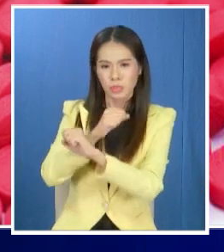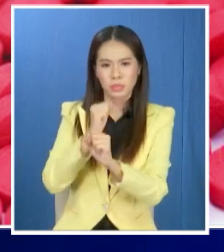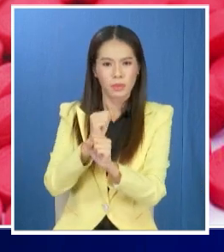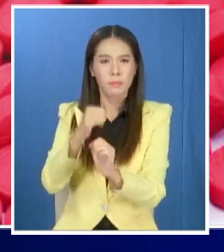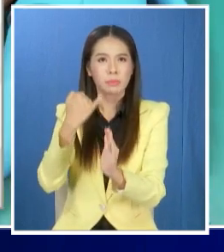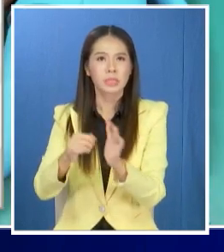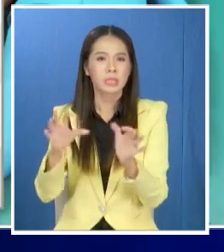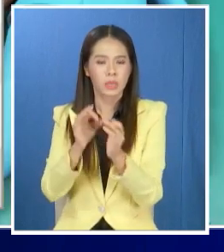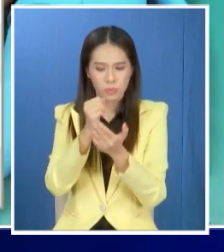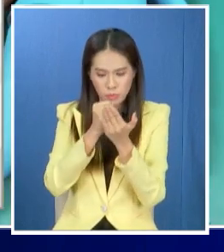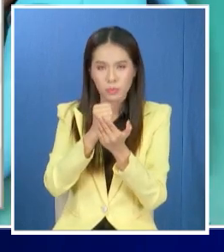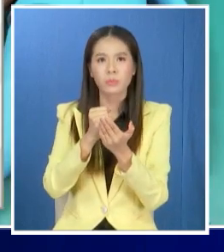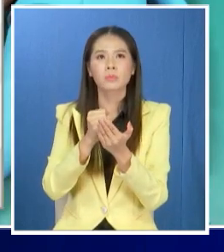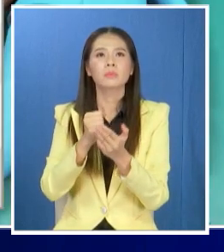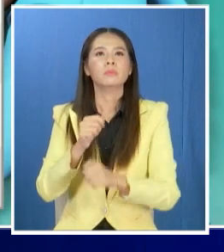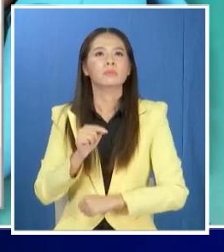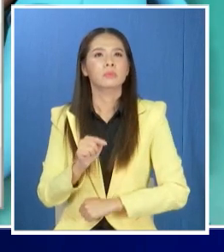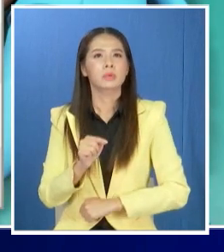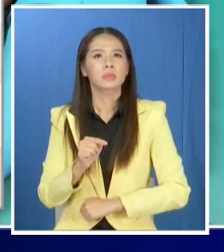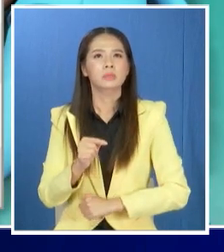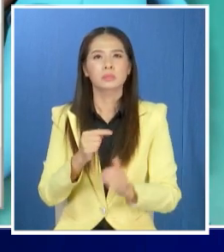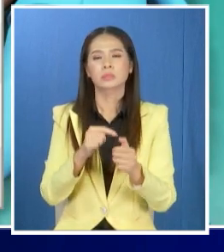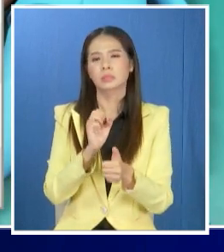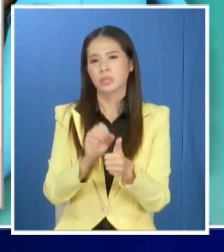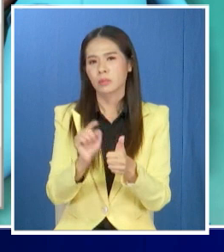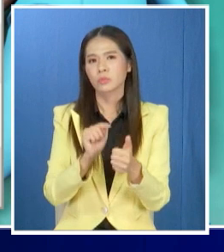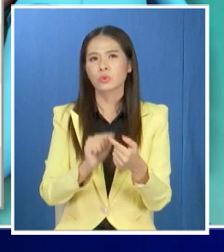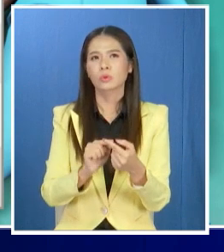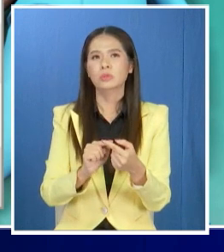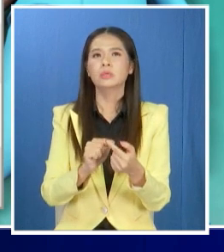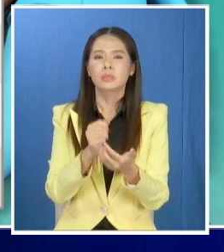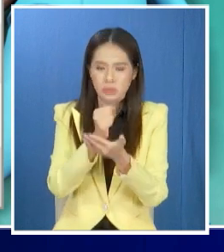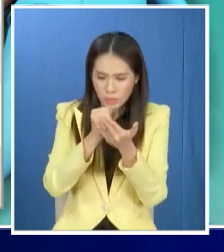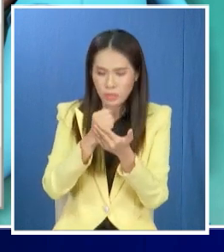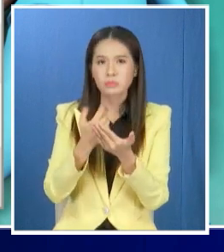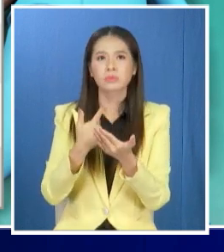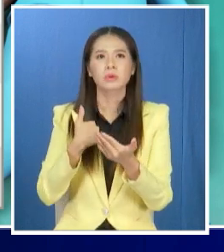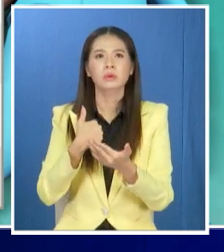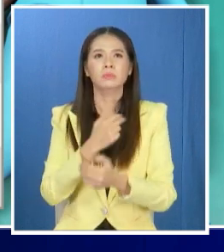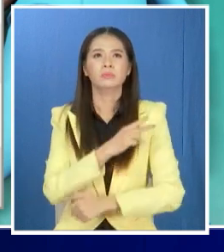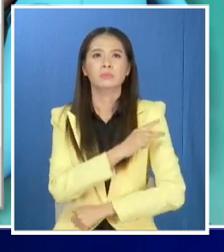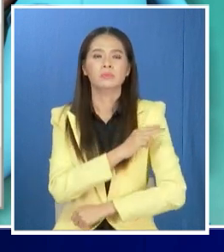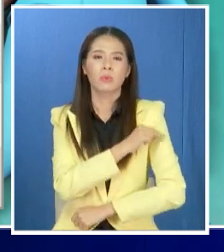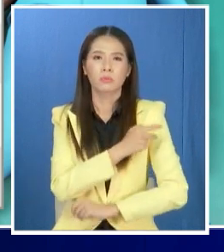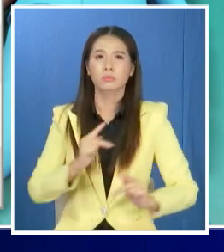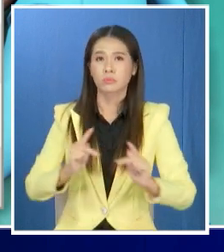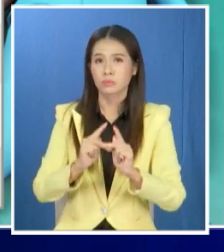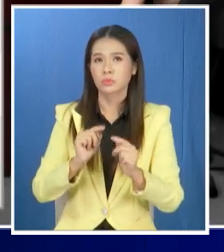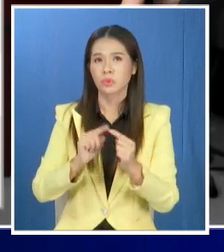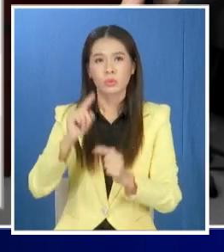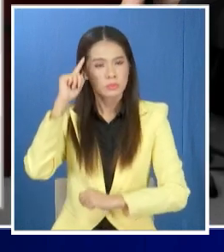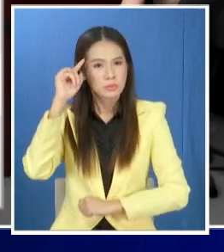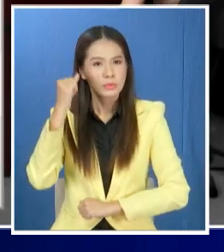เกี่ยวกับยาเสพติดกับบัตรประชาชนแก้ไขปัญหาสุขภาพจิต